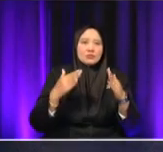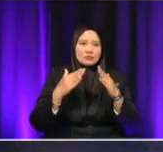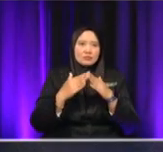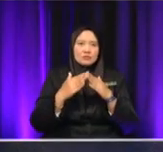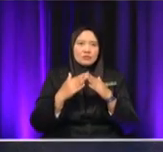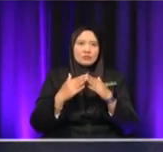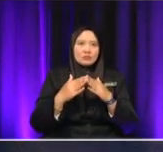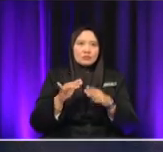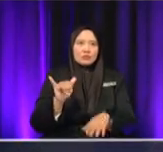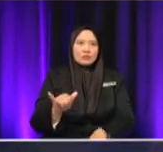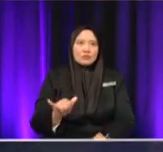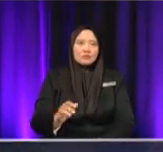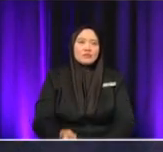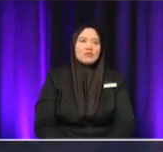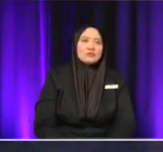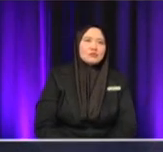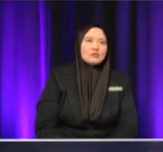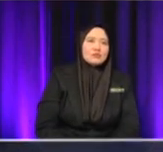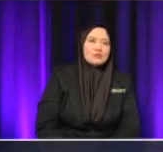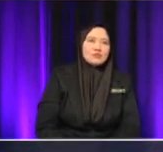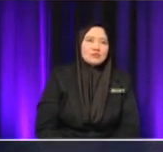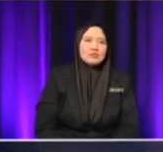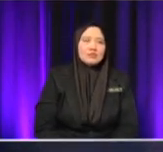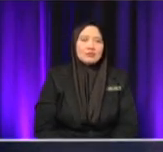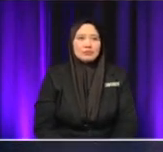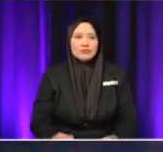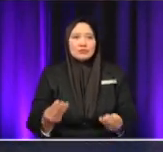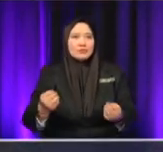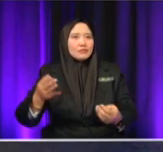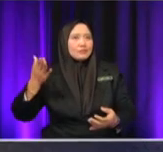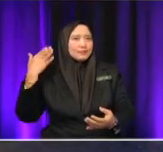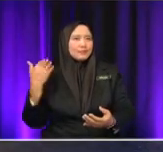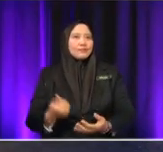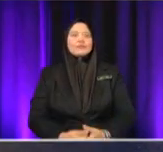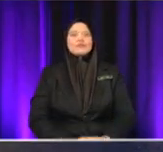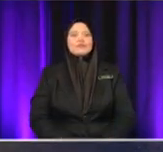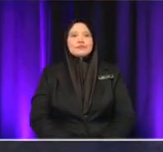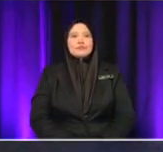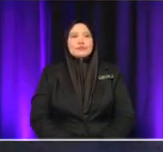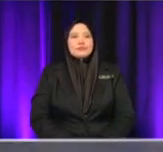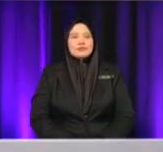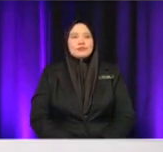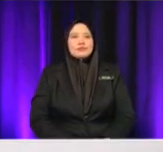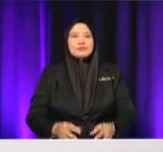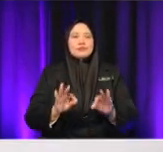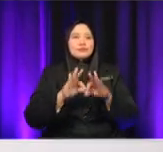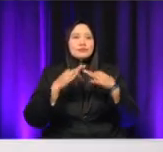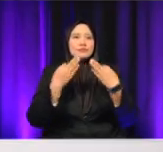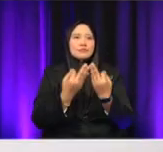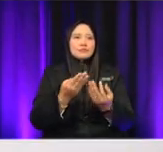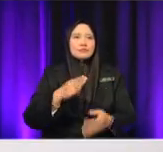tekan tadi oke Hanita angkat tangan angkat tangan di sini kan wanita oke yang bagi